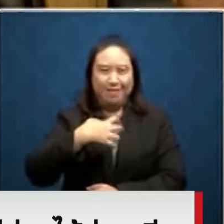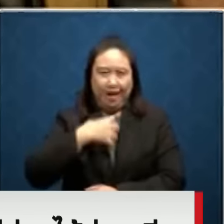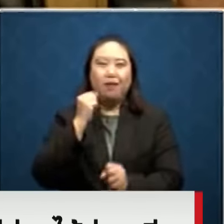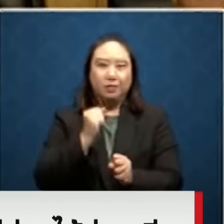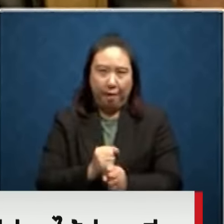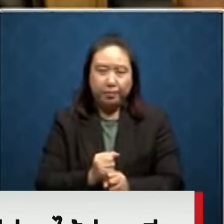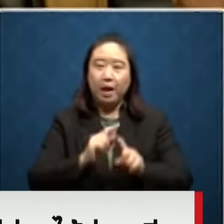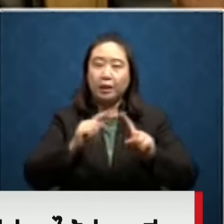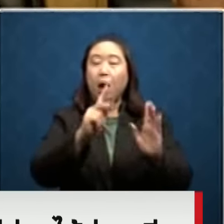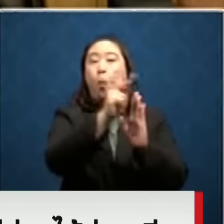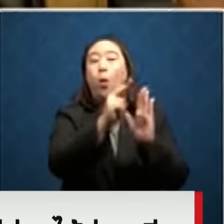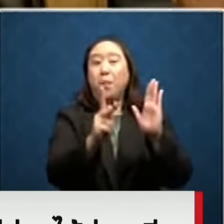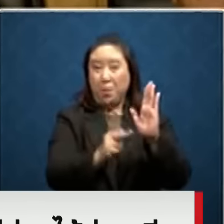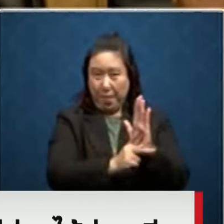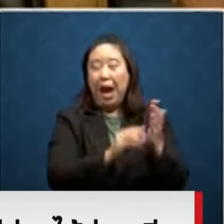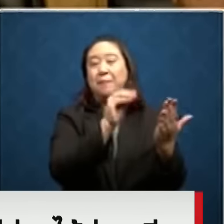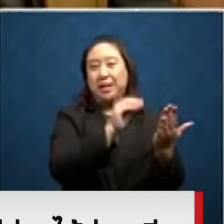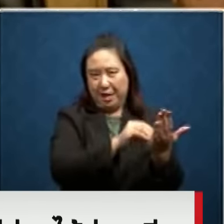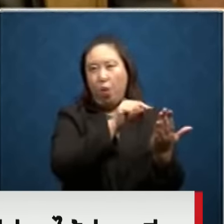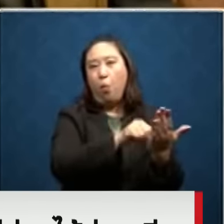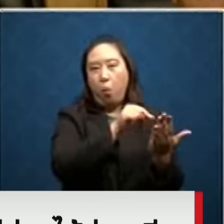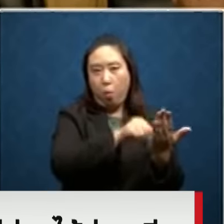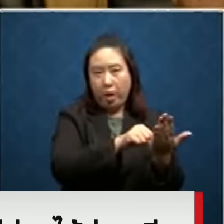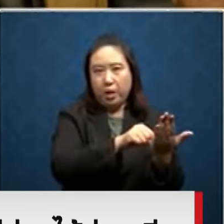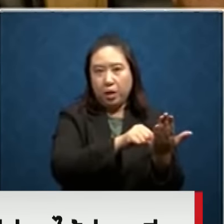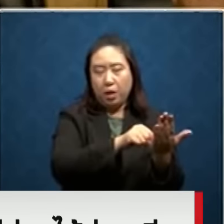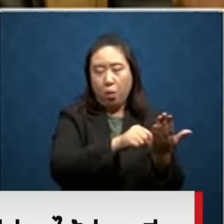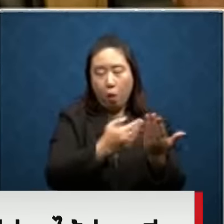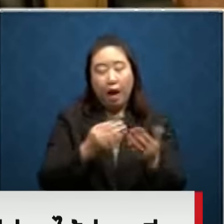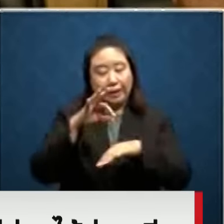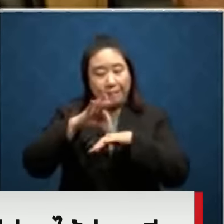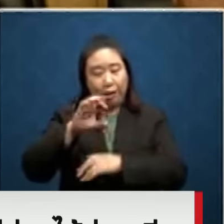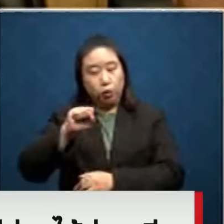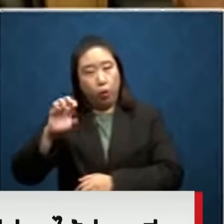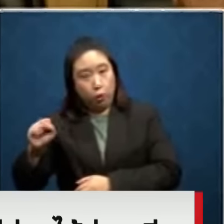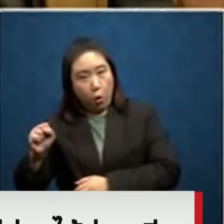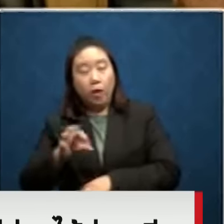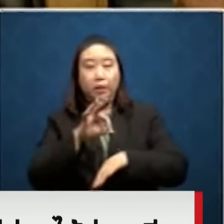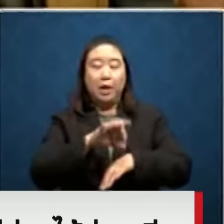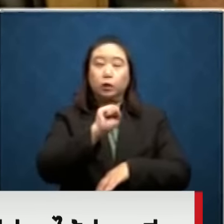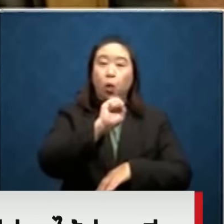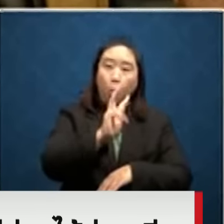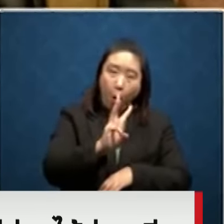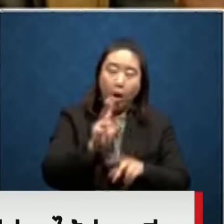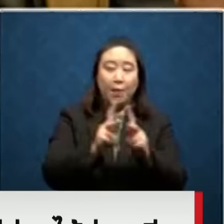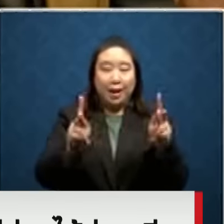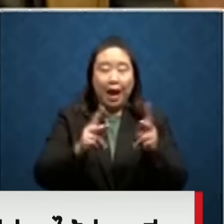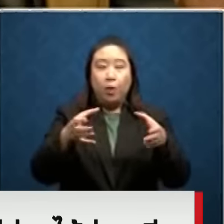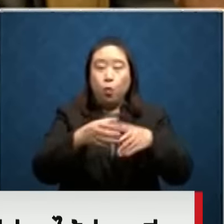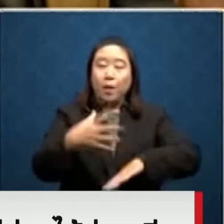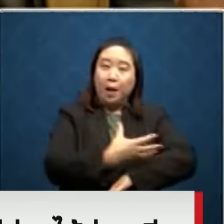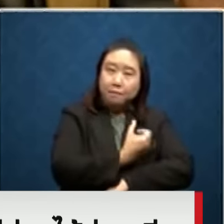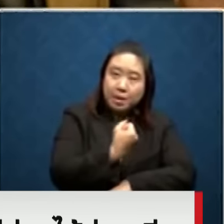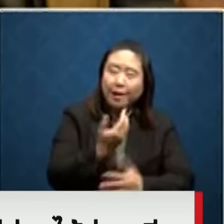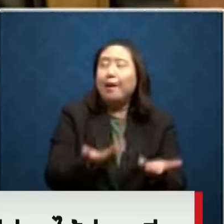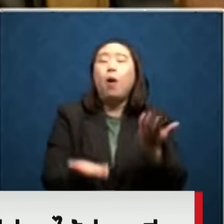ส่วนเสียไงมีส่วนได้ส่วนเสียเนื่องจากเราอยู่ในตำแหน่งที่มีอำนาจหน้าที่ตรวจสอบเมื่อ